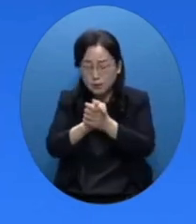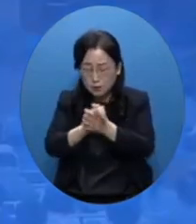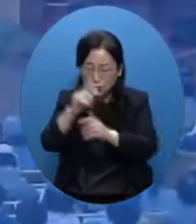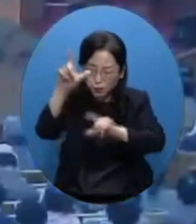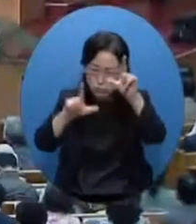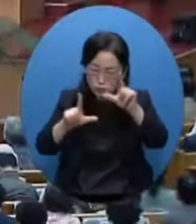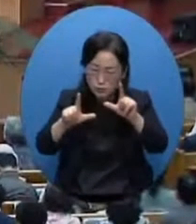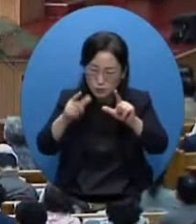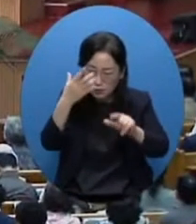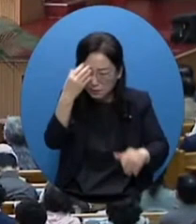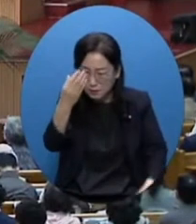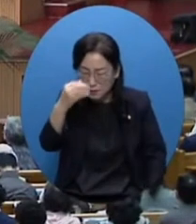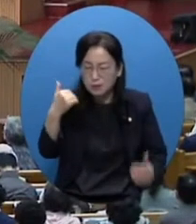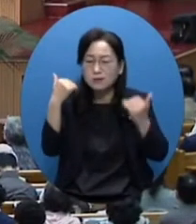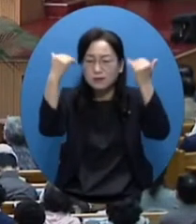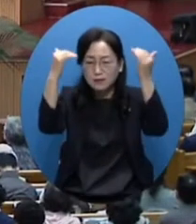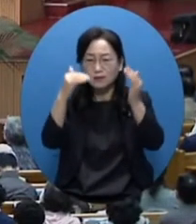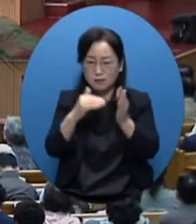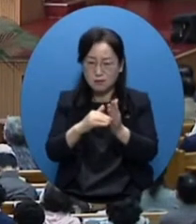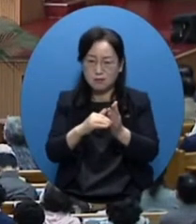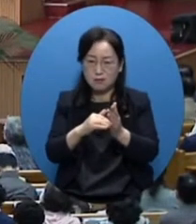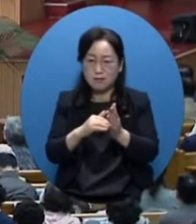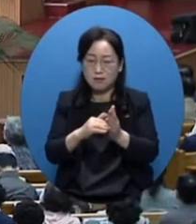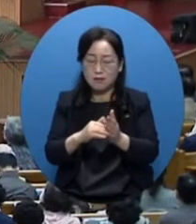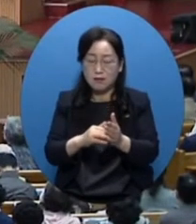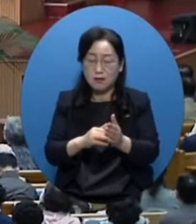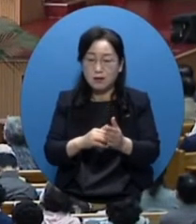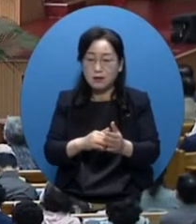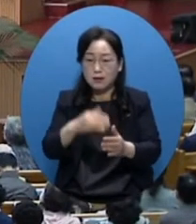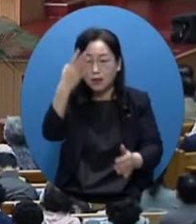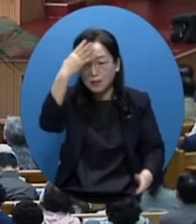말합니다 그 기도의 10배로